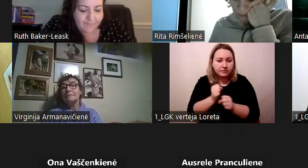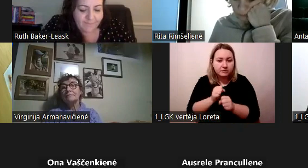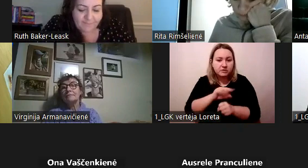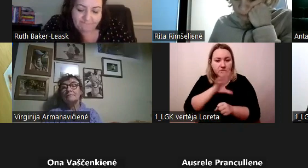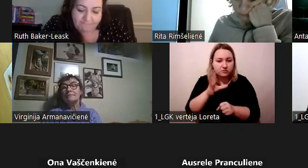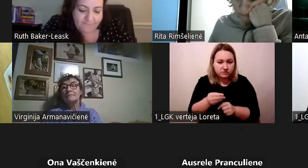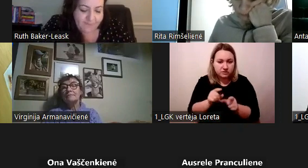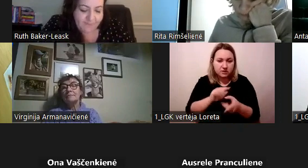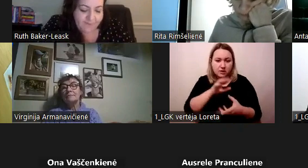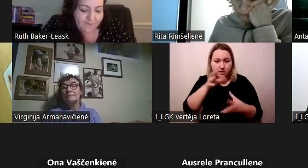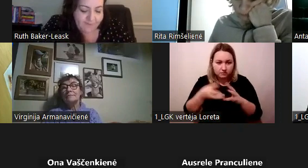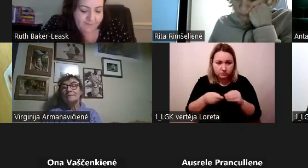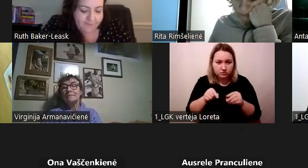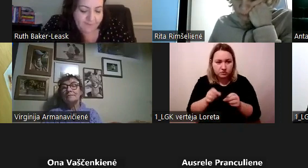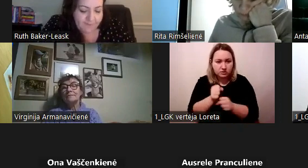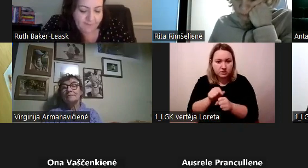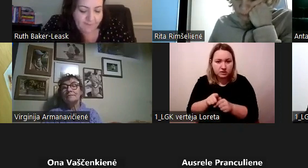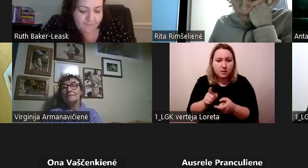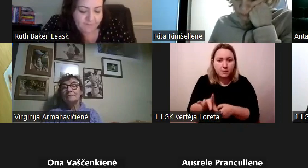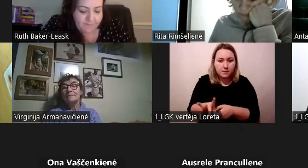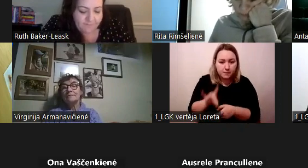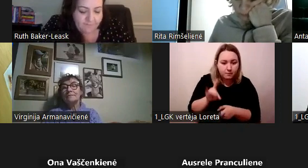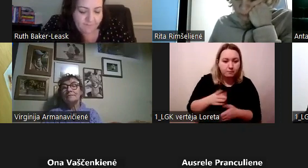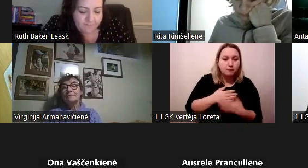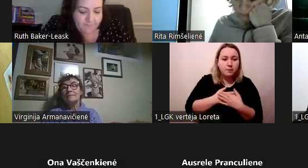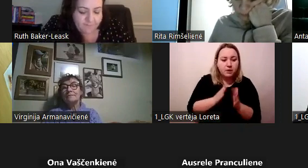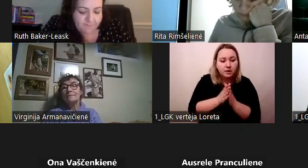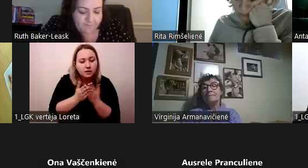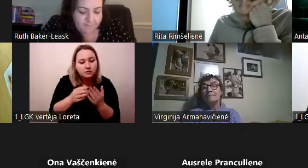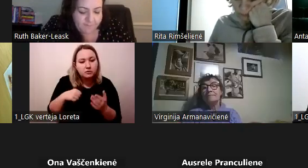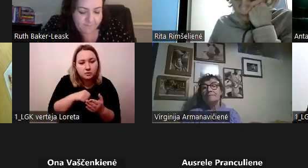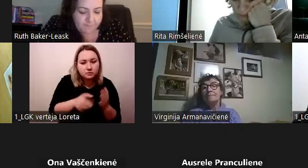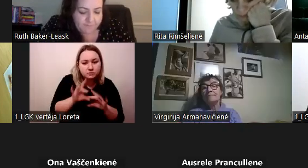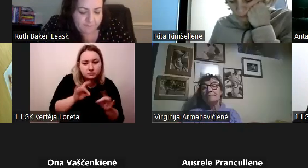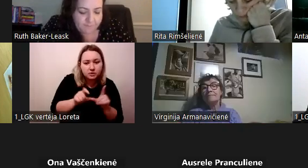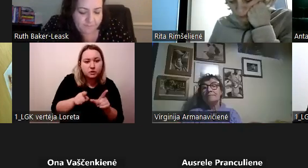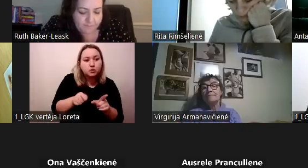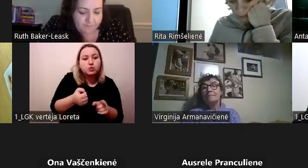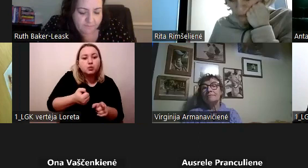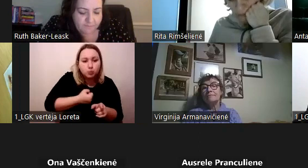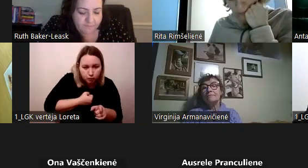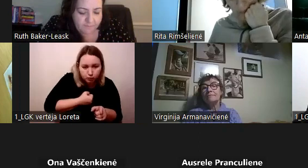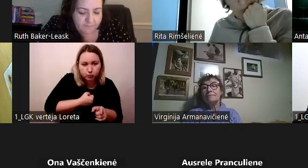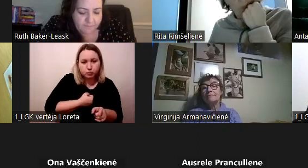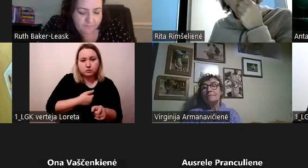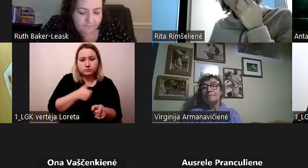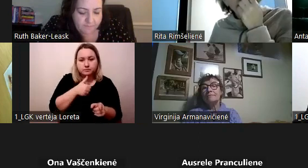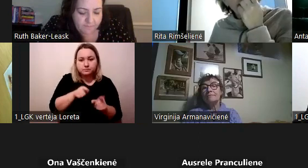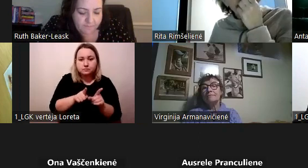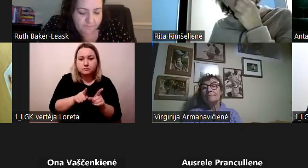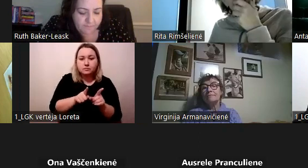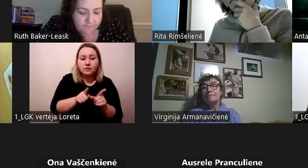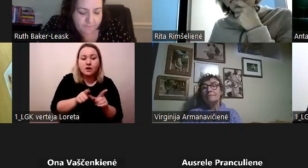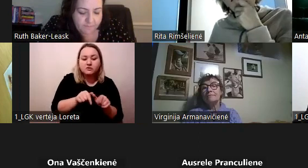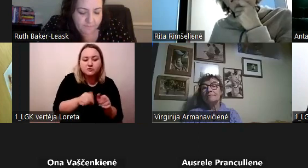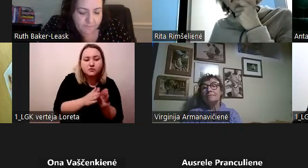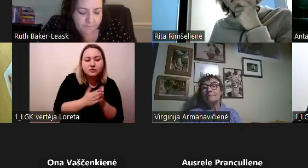daryti kompleksiškai. Pasirinkimas, mylimų knygų, turėjimas su tom knygom, kaip su draugais ir žmonėm